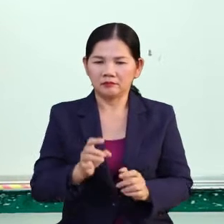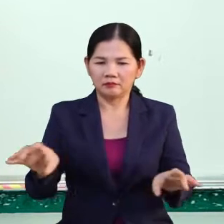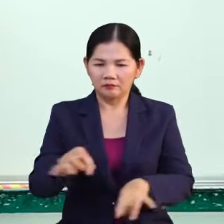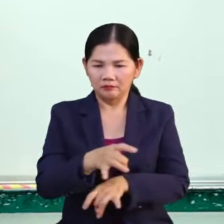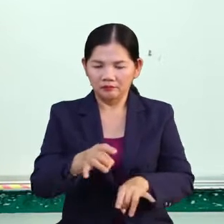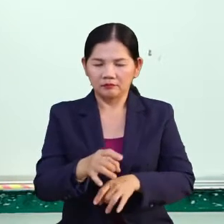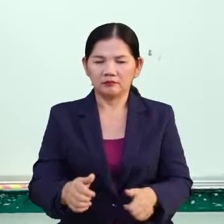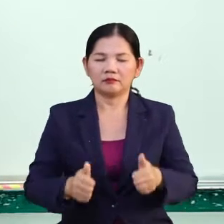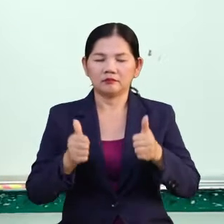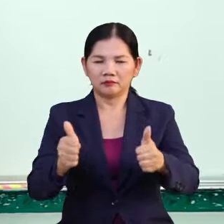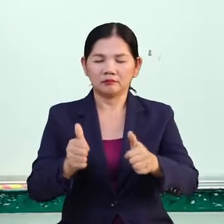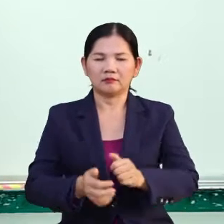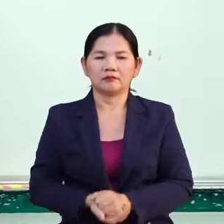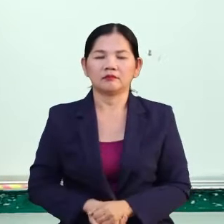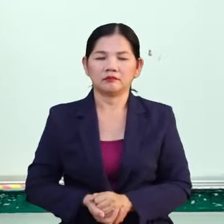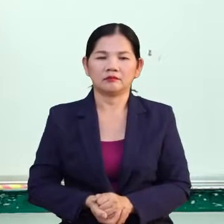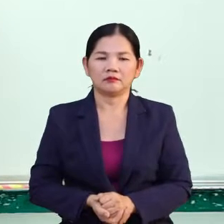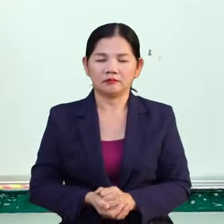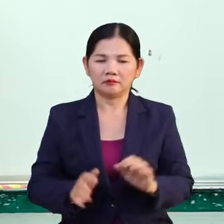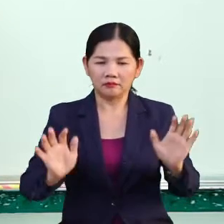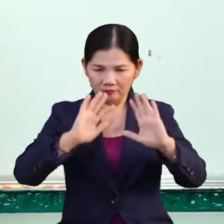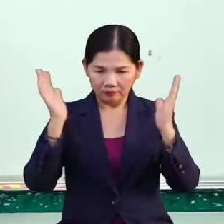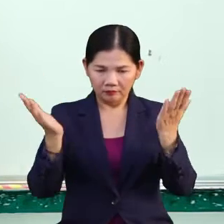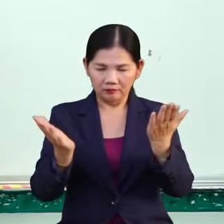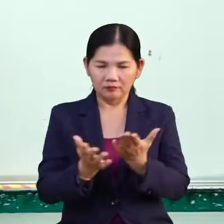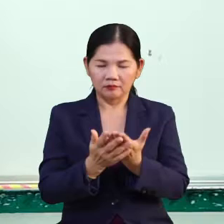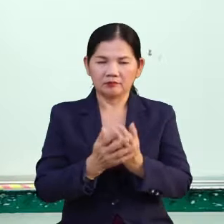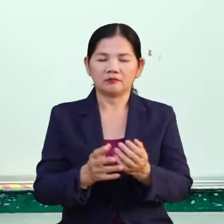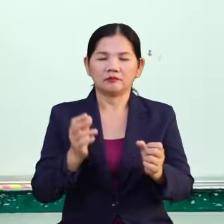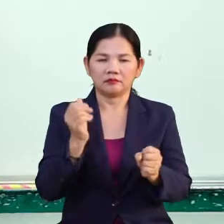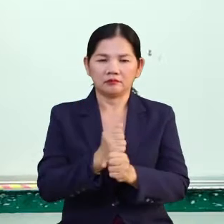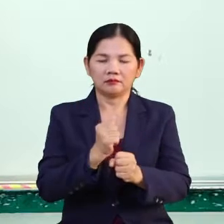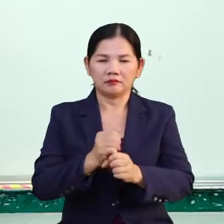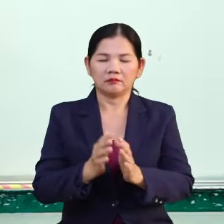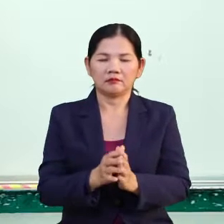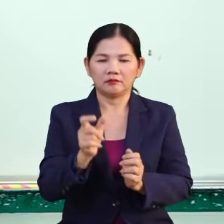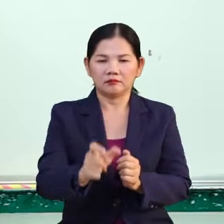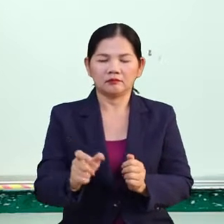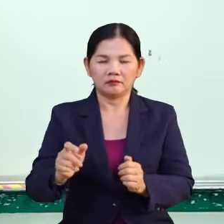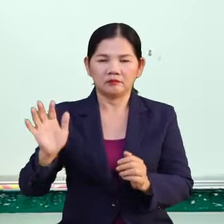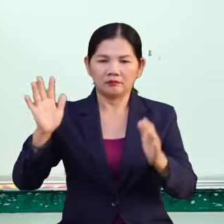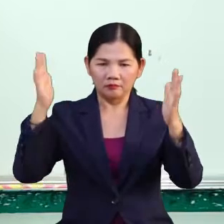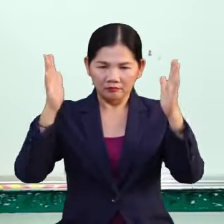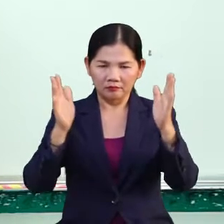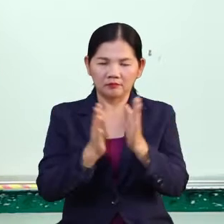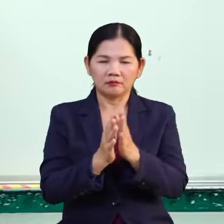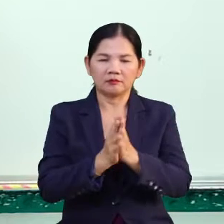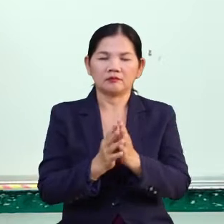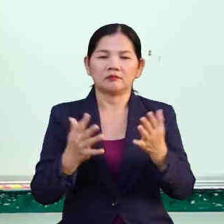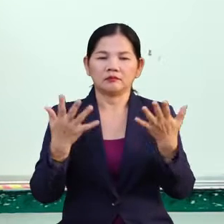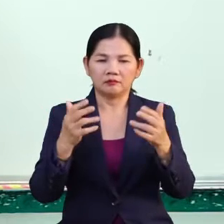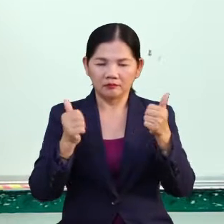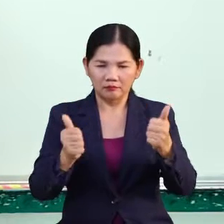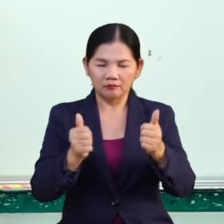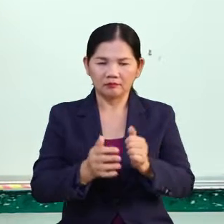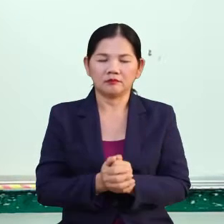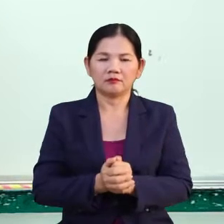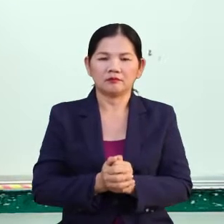ទៀតណាកូនចាចំណុចទាំងអស់នេះហើយគឺគាត់គឺជាមនុស្សដែលយើងស្ងាយសរសើរព្រោះអី